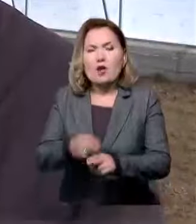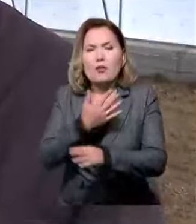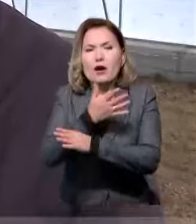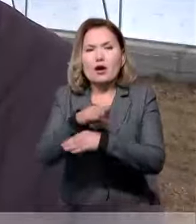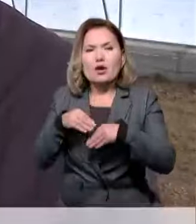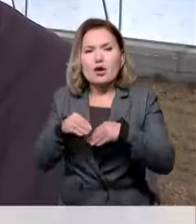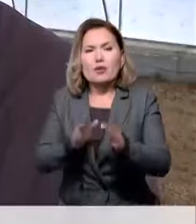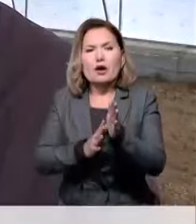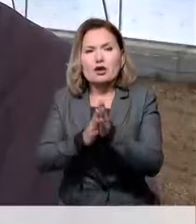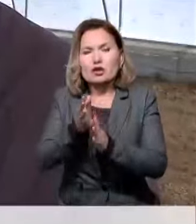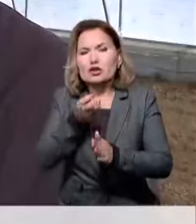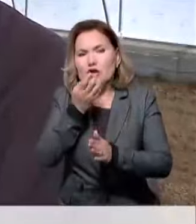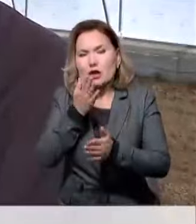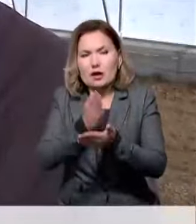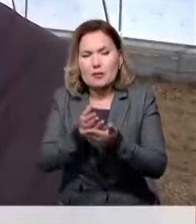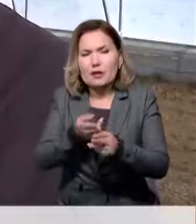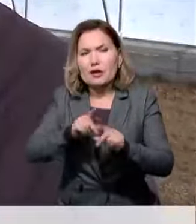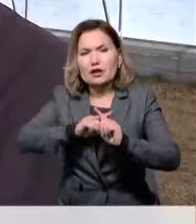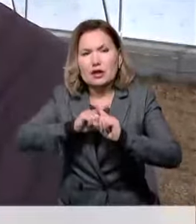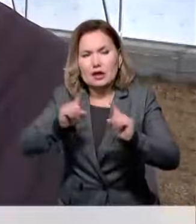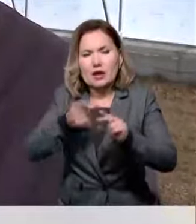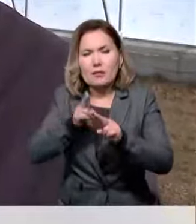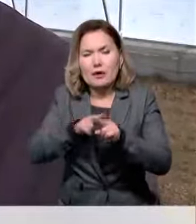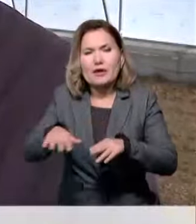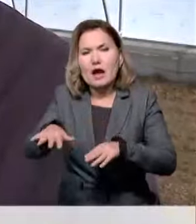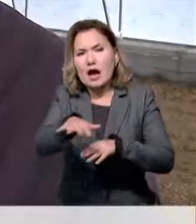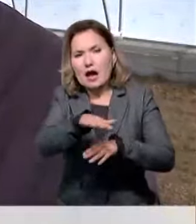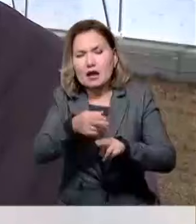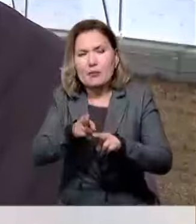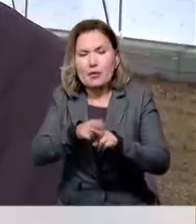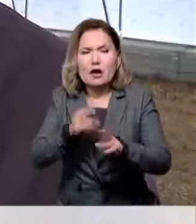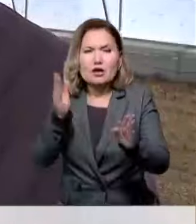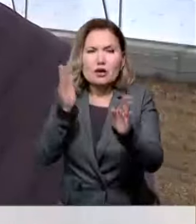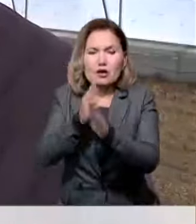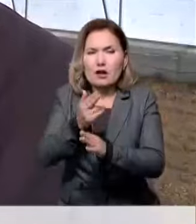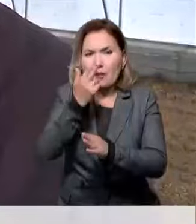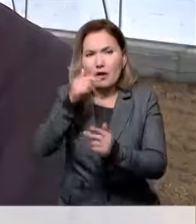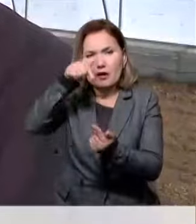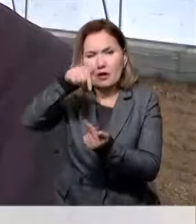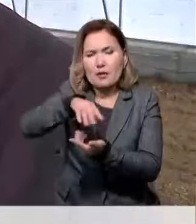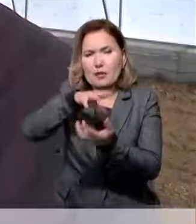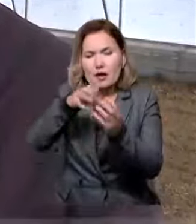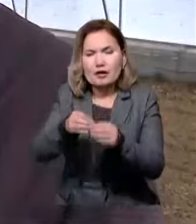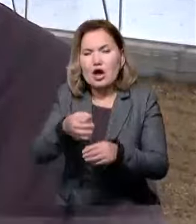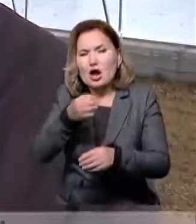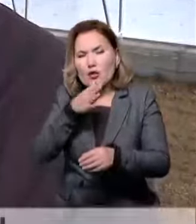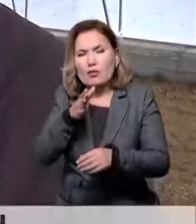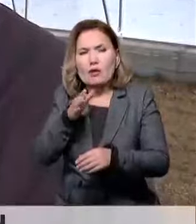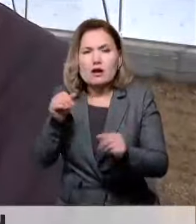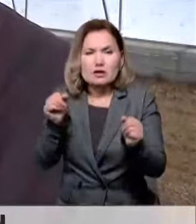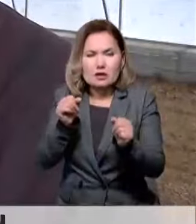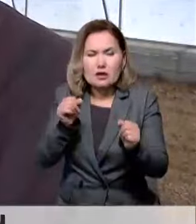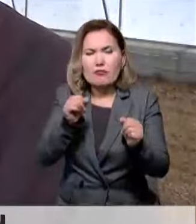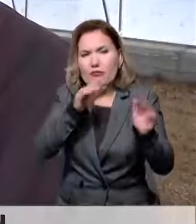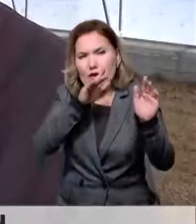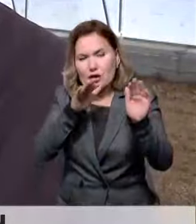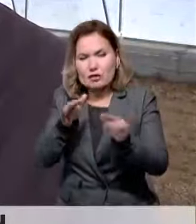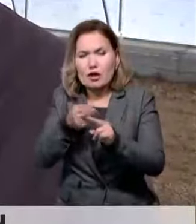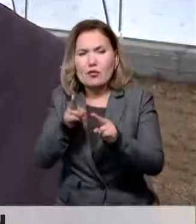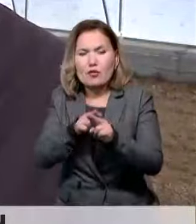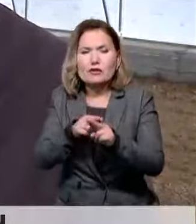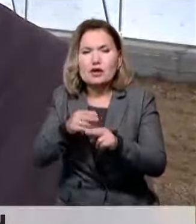көшеттердің өсімділігі өте жақсы. Тағы бір ерекшелігі аймақ пен мезгіл талғамайды. Яғни кез келген мезгілде егуге болады. Әсіресе